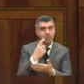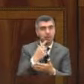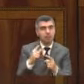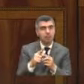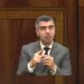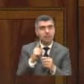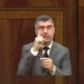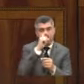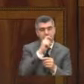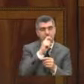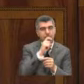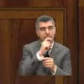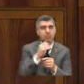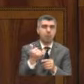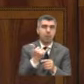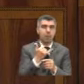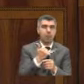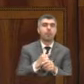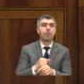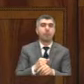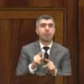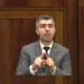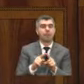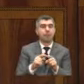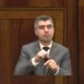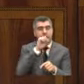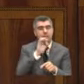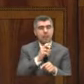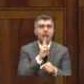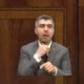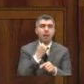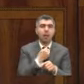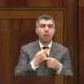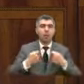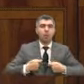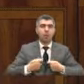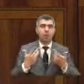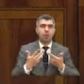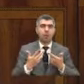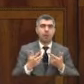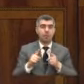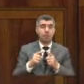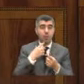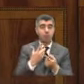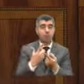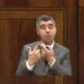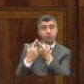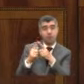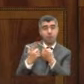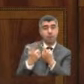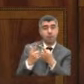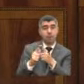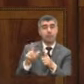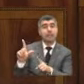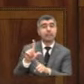بزاف، تقصحات بزاف. كنا كنتمناو رئيس الحكومه المحترم يجيب لنا مبادرات من اللي عندنا الاثنين اللي